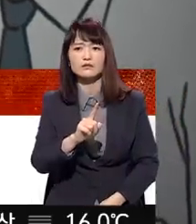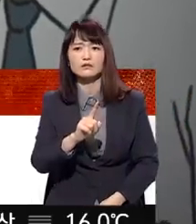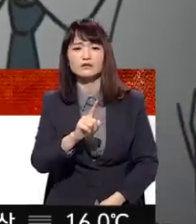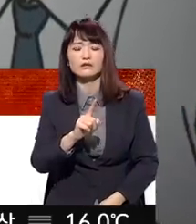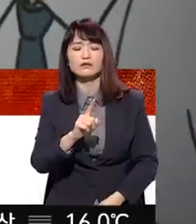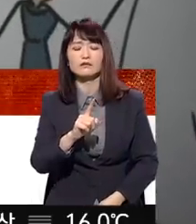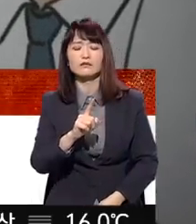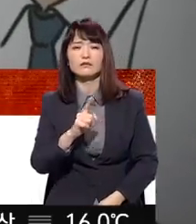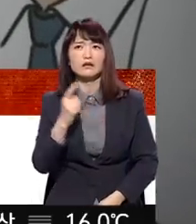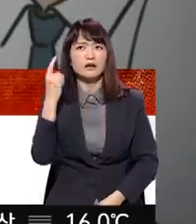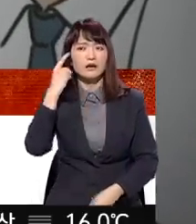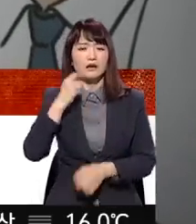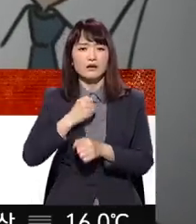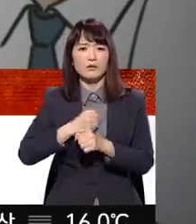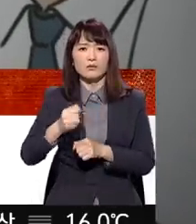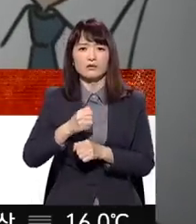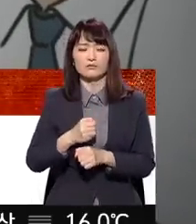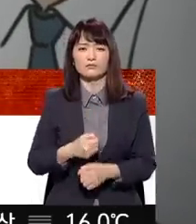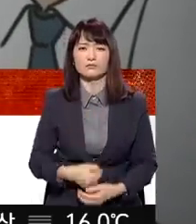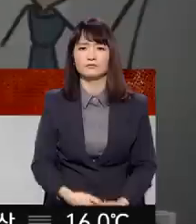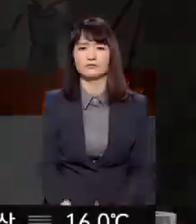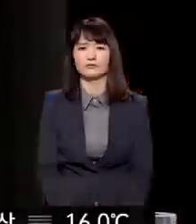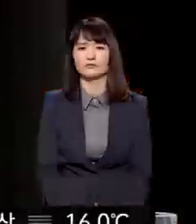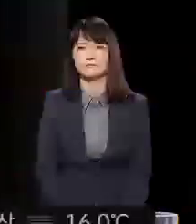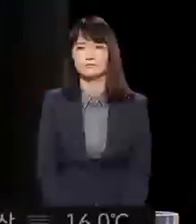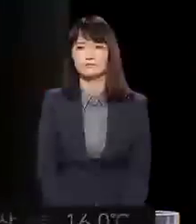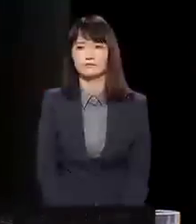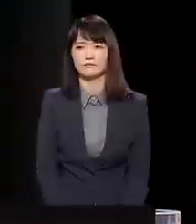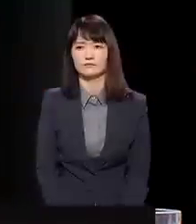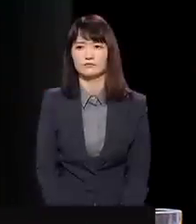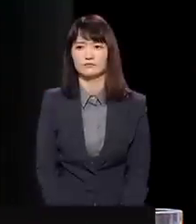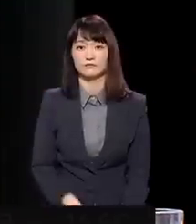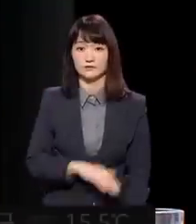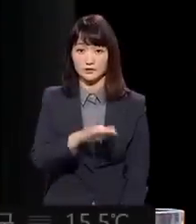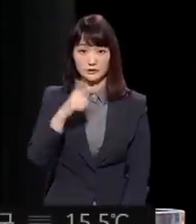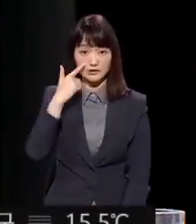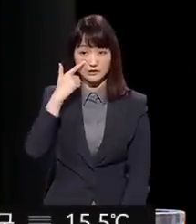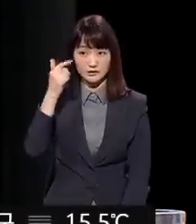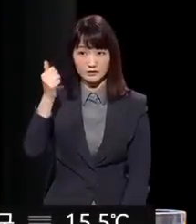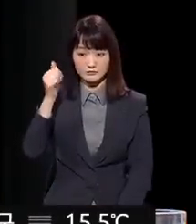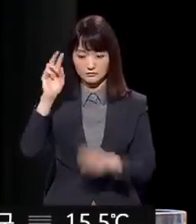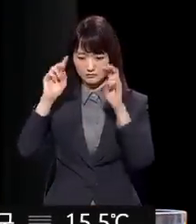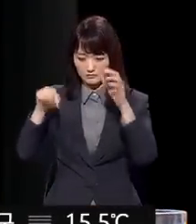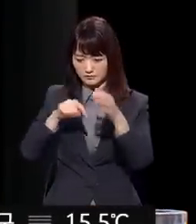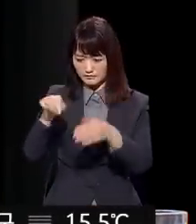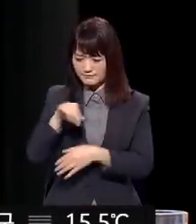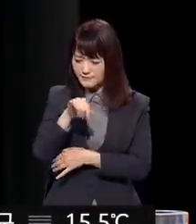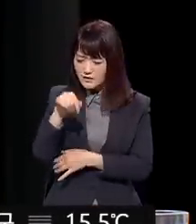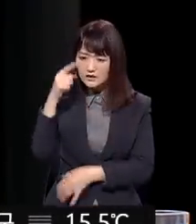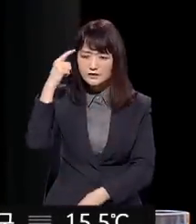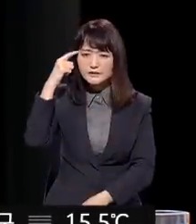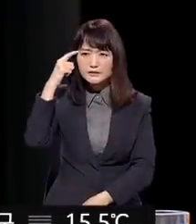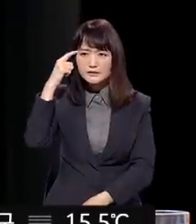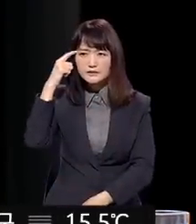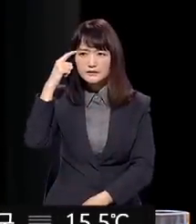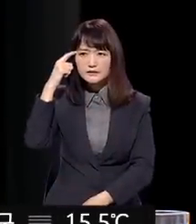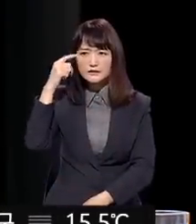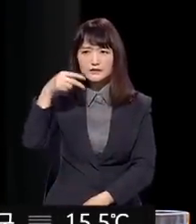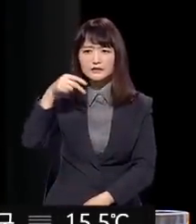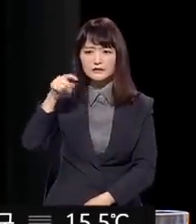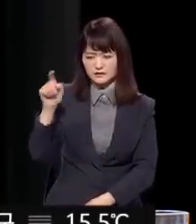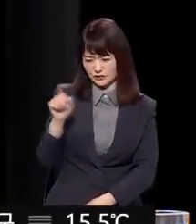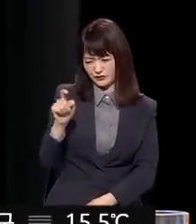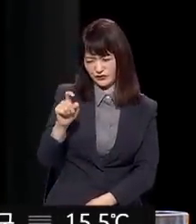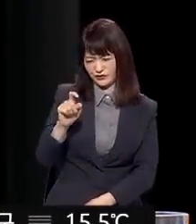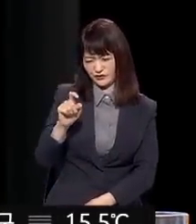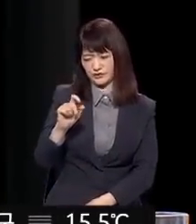좀 황당했습니다. 자, 팀장님, 우리 아빠가 직장에서 벌레 취급받고 살충제로 뿌려야 될